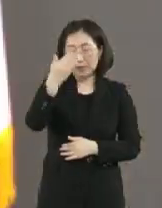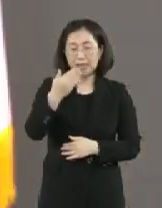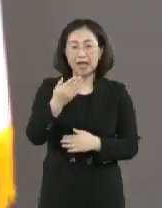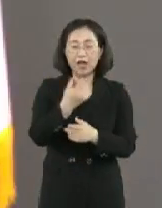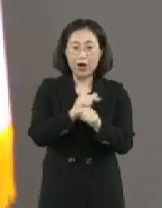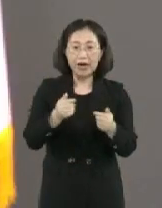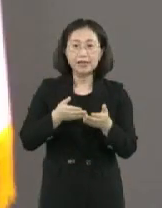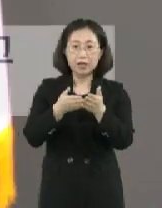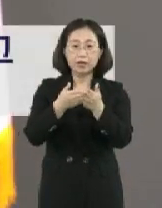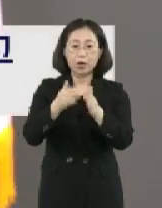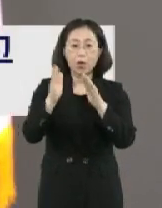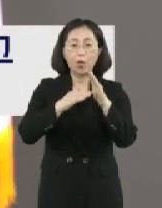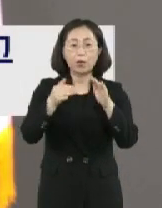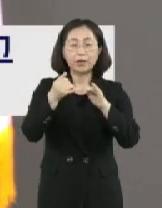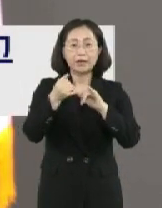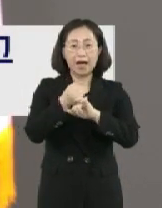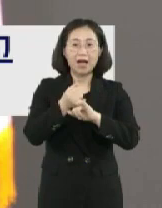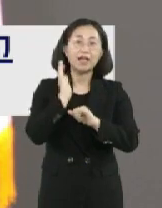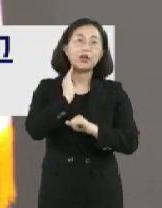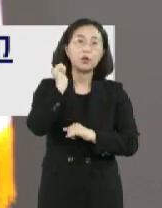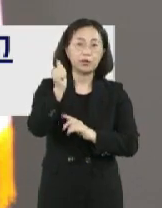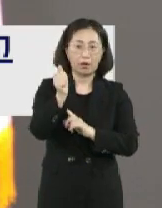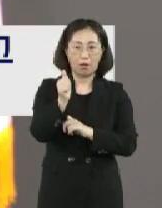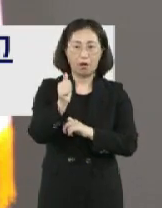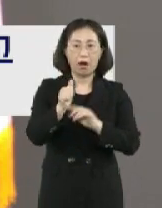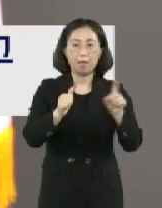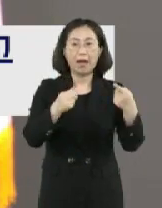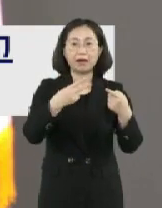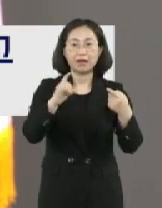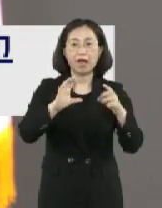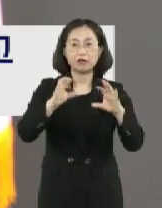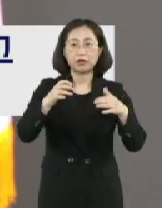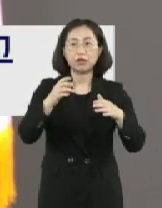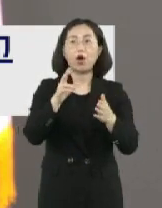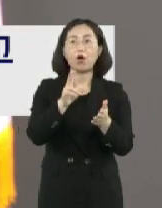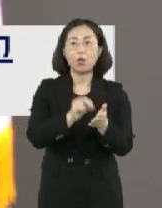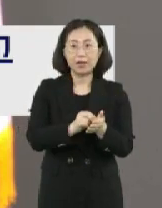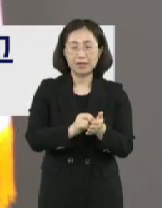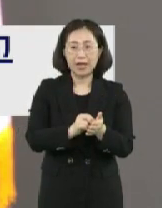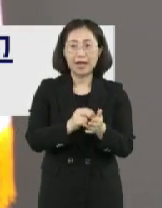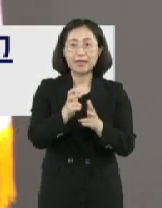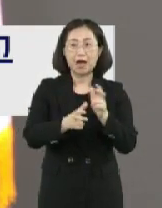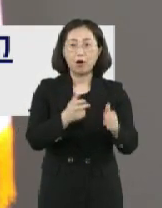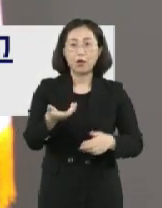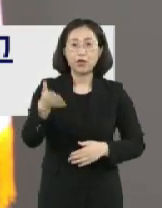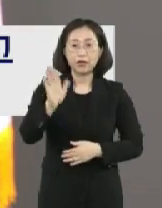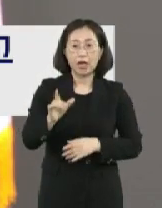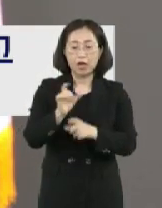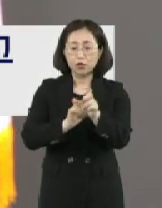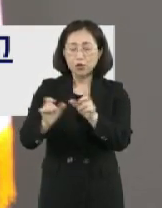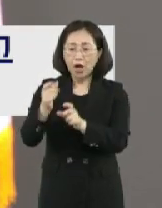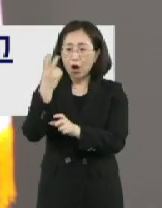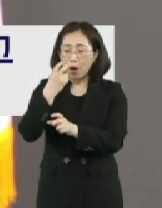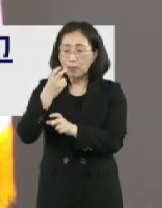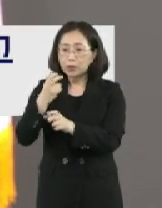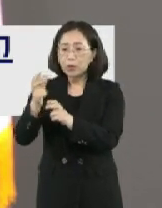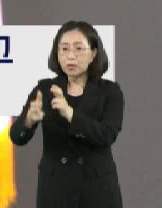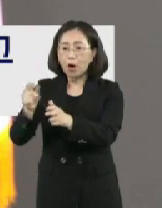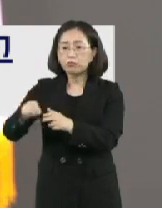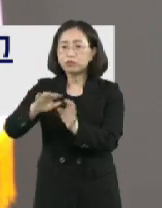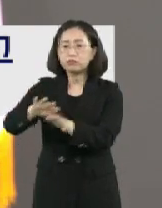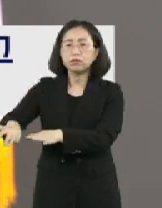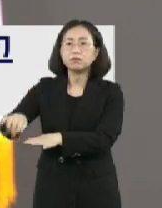공약 사업이면서 100대 국정과제에 포함된 사업이었음에도 불구하고 추가 검토